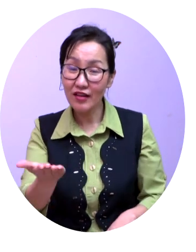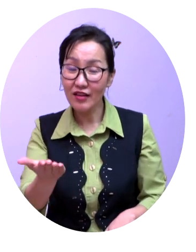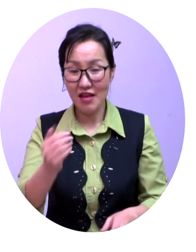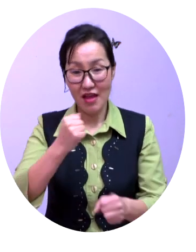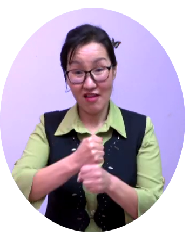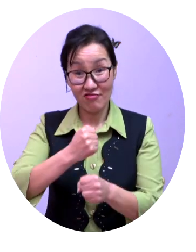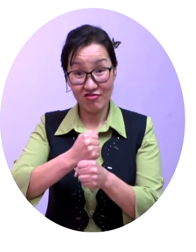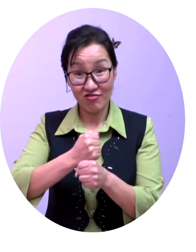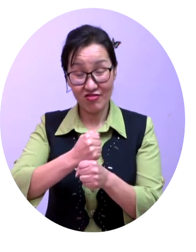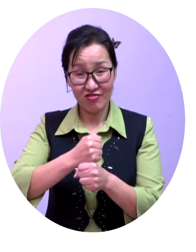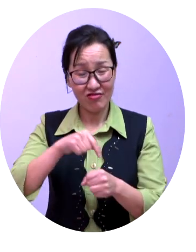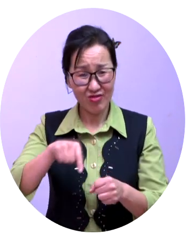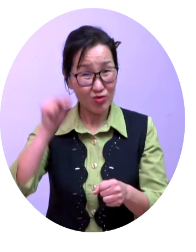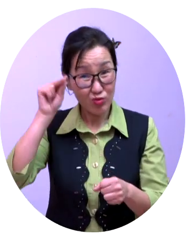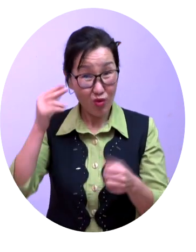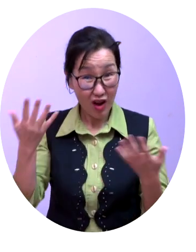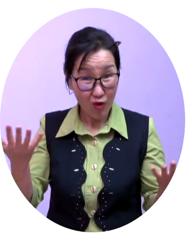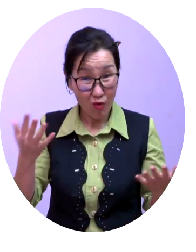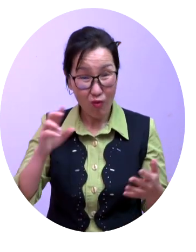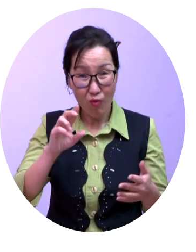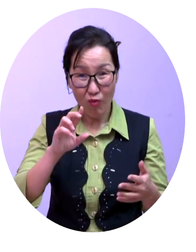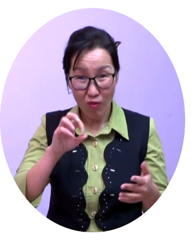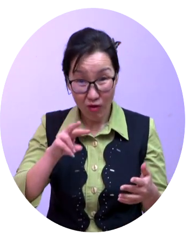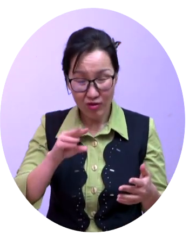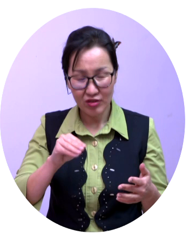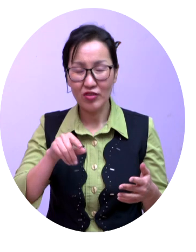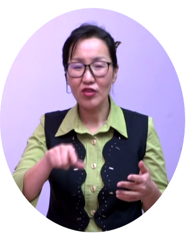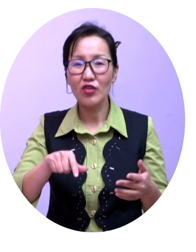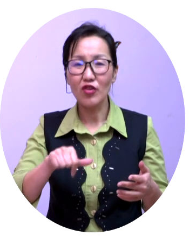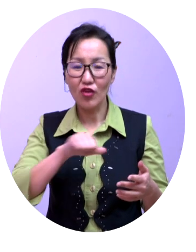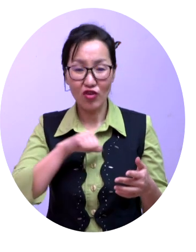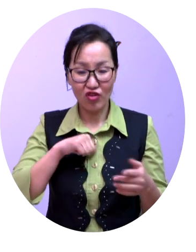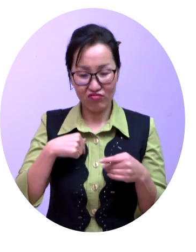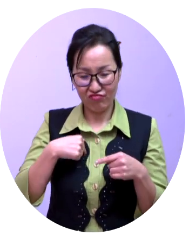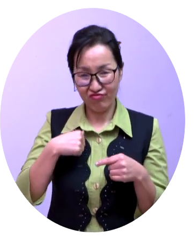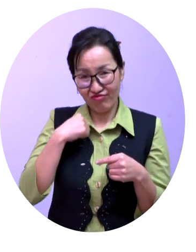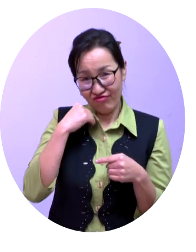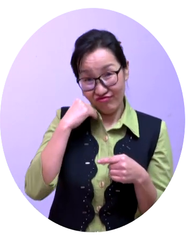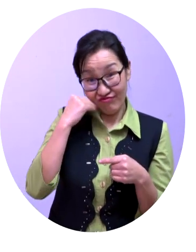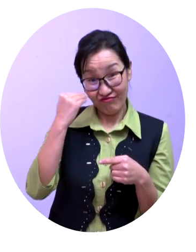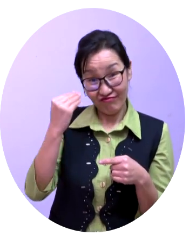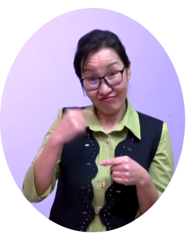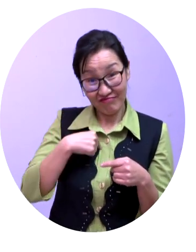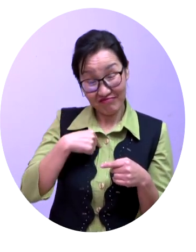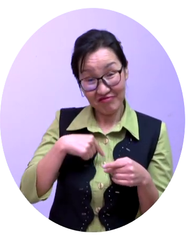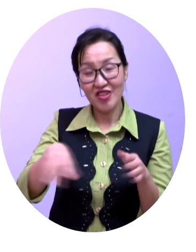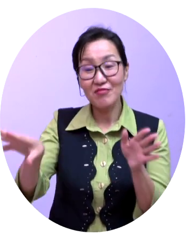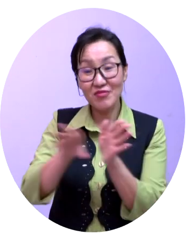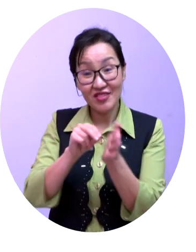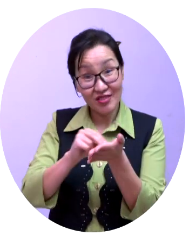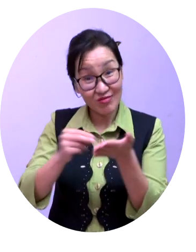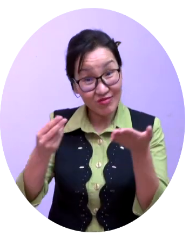ажил хөдөлмөр хийж дадаагүйгээсэн болж өөрөөсөө ичсэн тухай бид бичиж тэмдэглэсэн бол